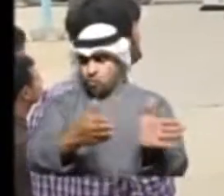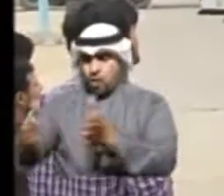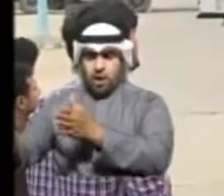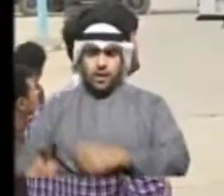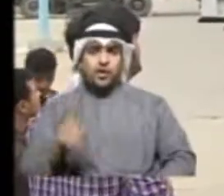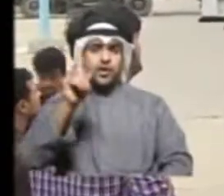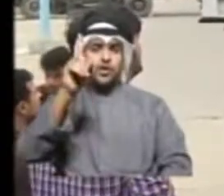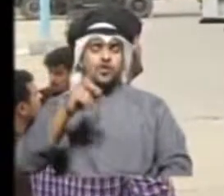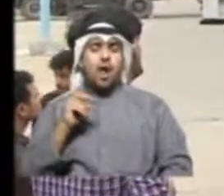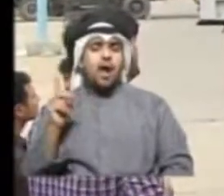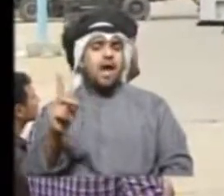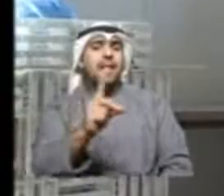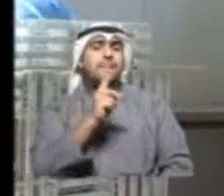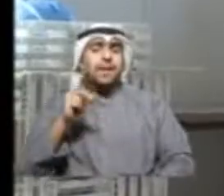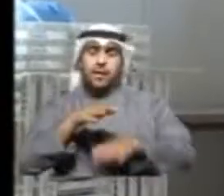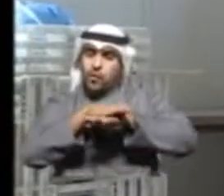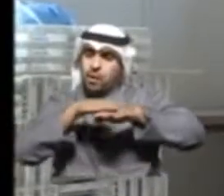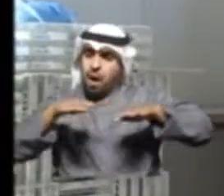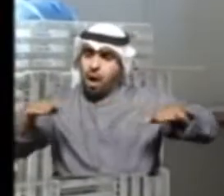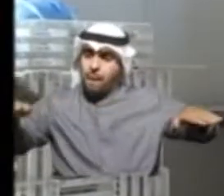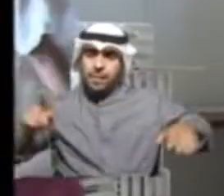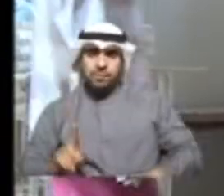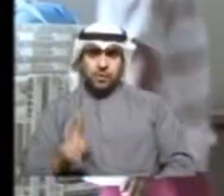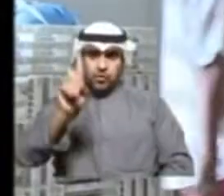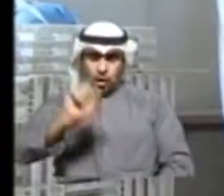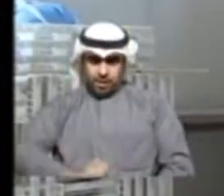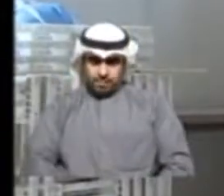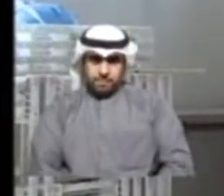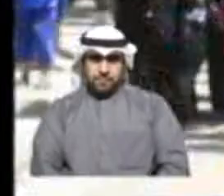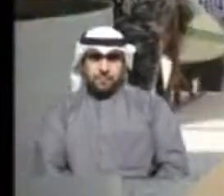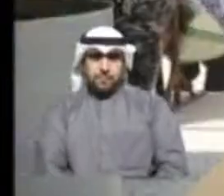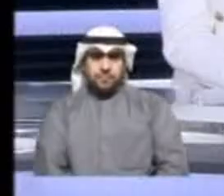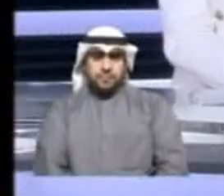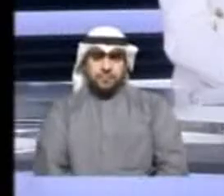أي أمر قد يعكر صفوها ويمنع هناء العيش.